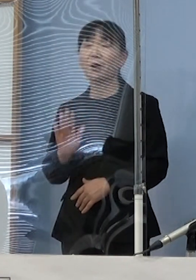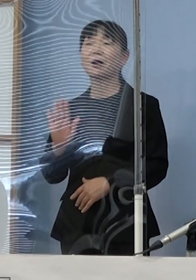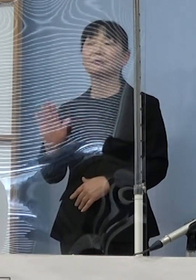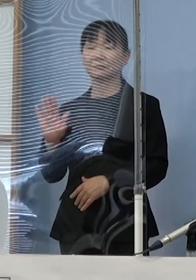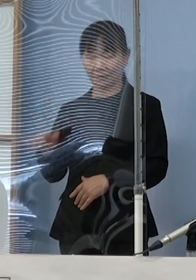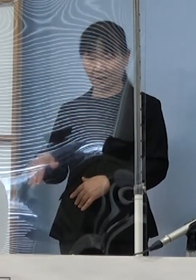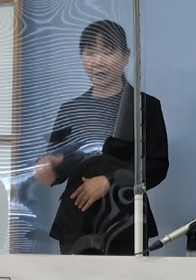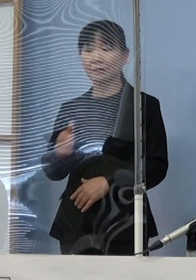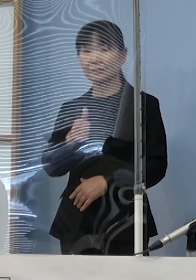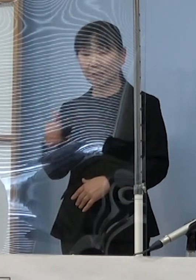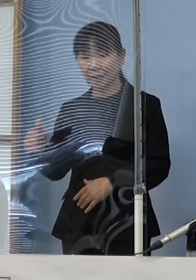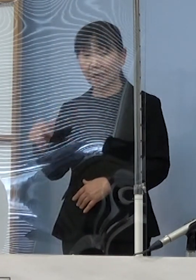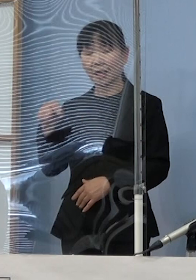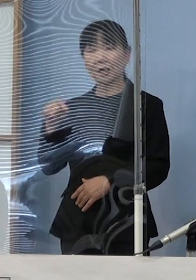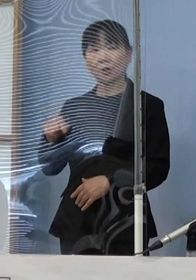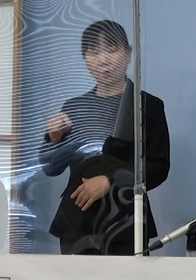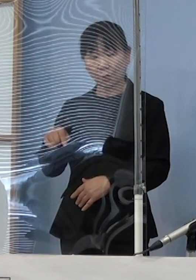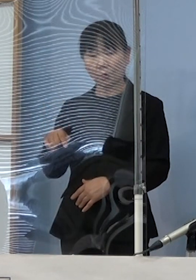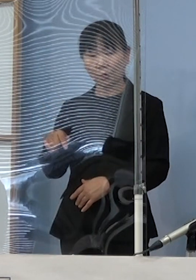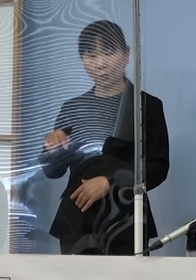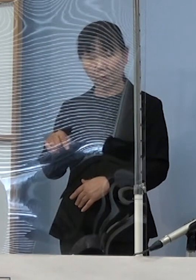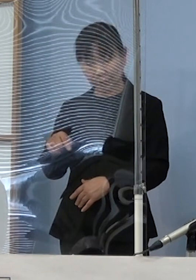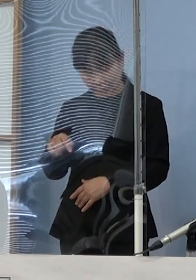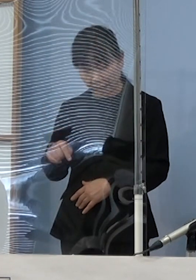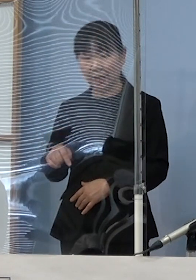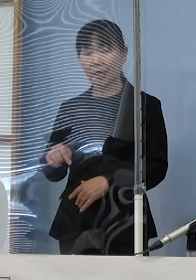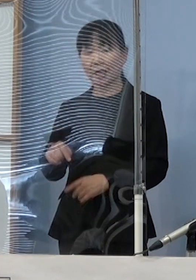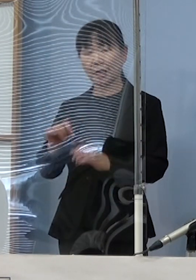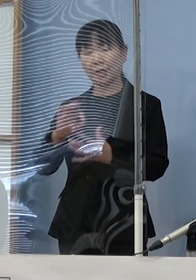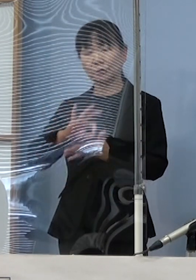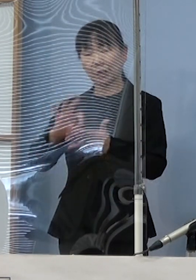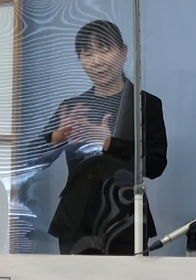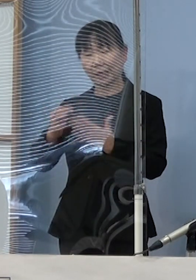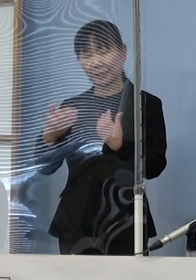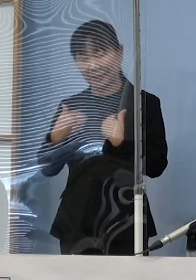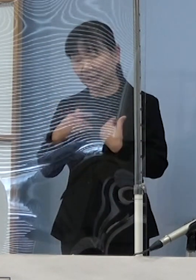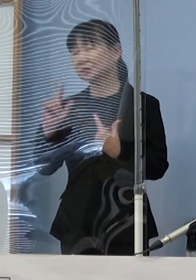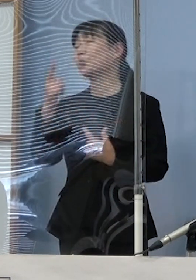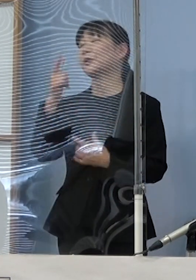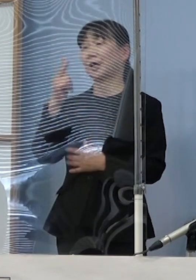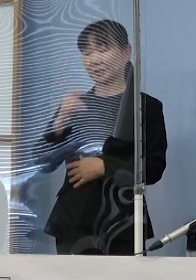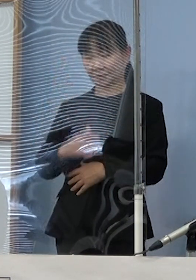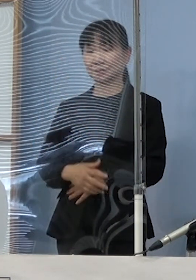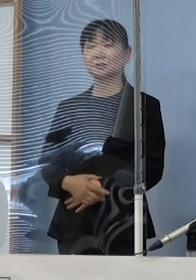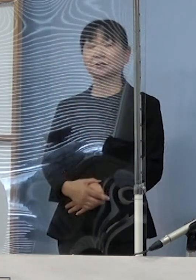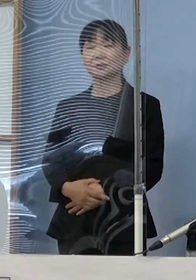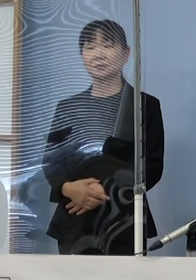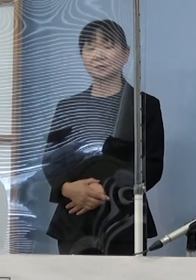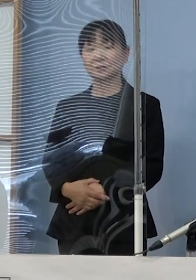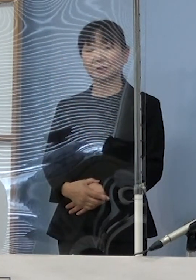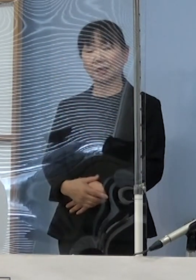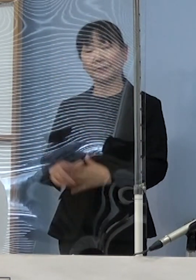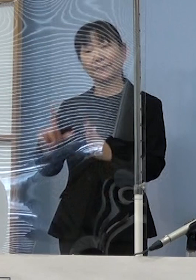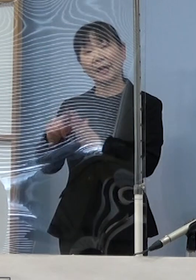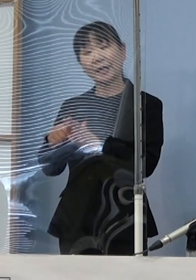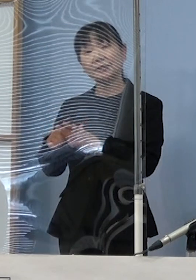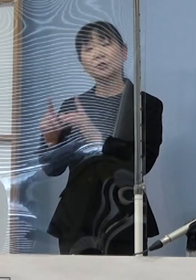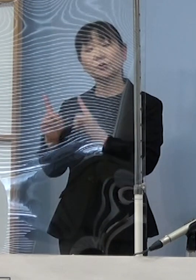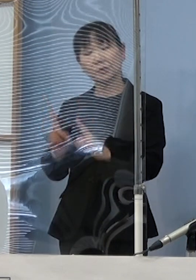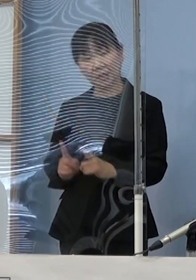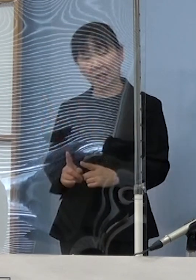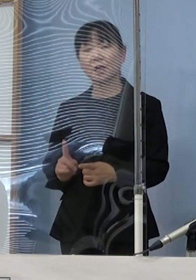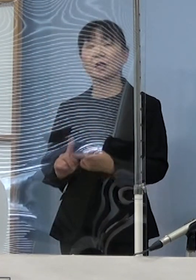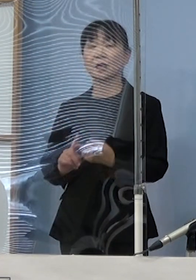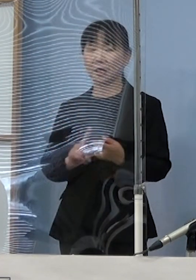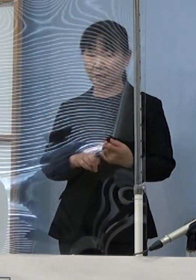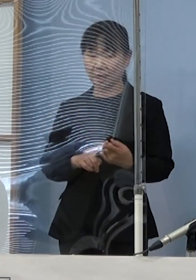ある。ただこの場でマストとしてそれを使わなければならないということでは確かに、場合によってそれ